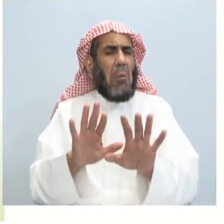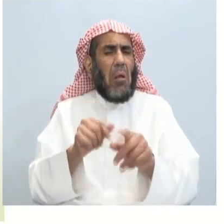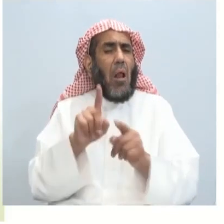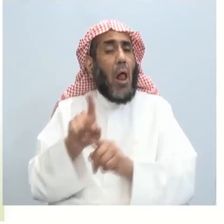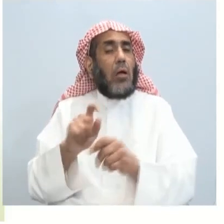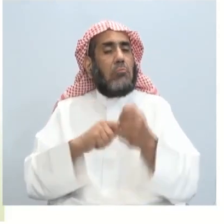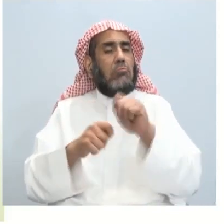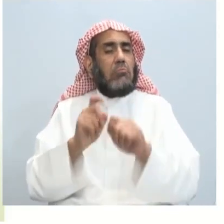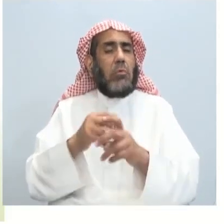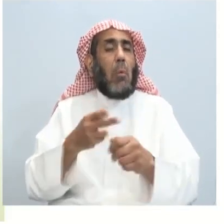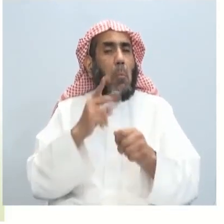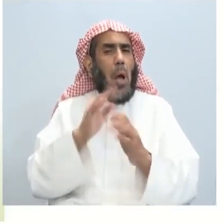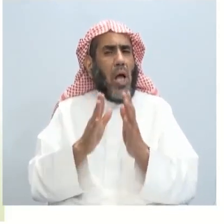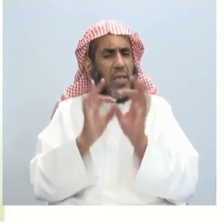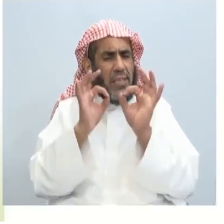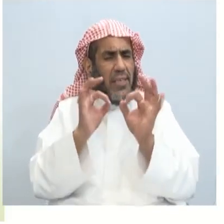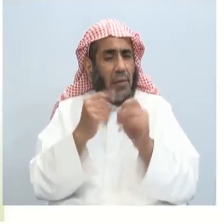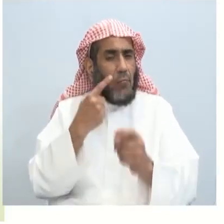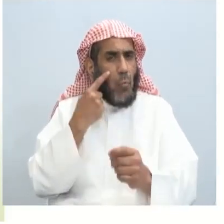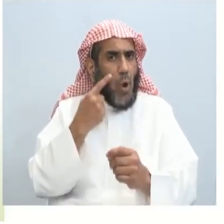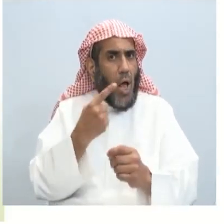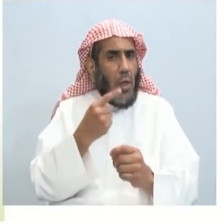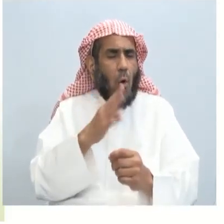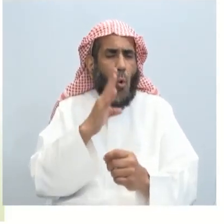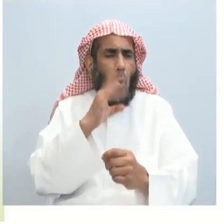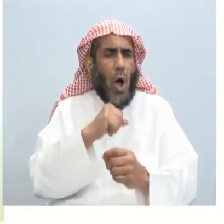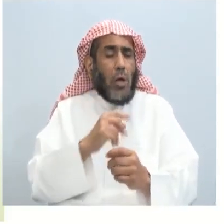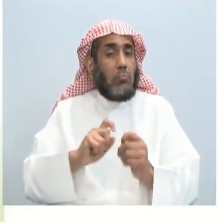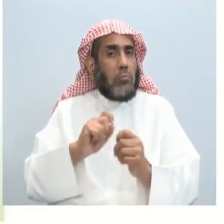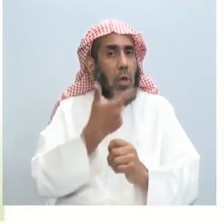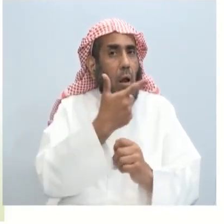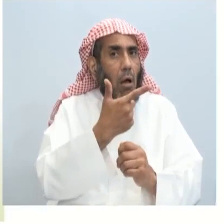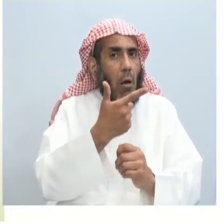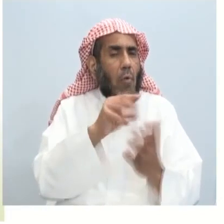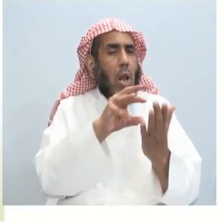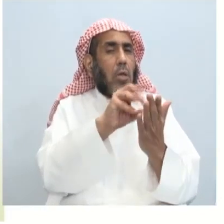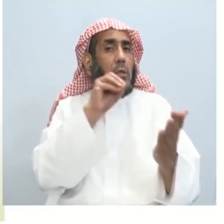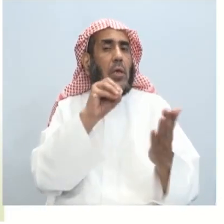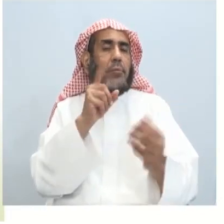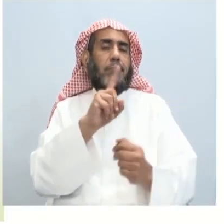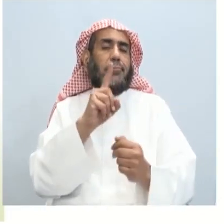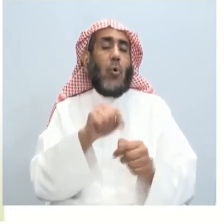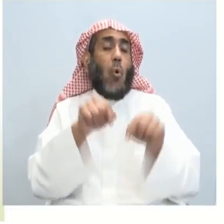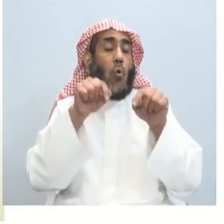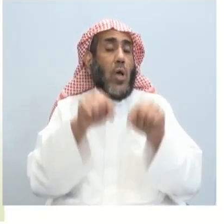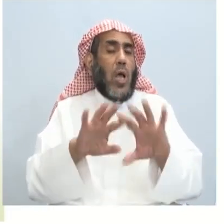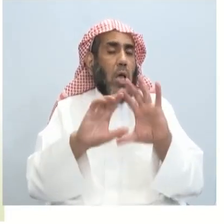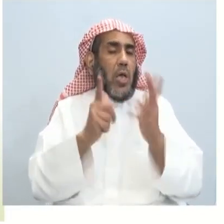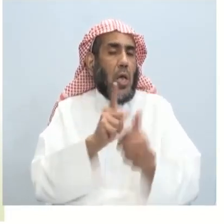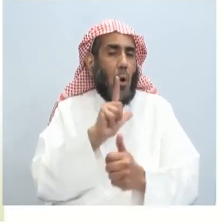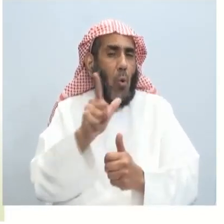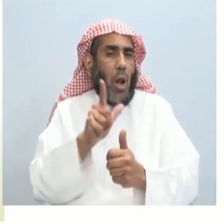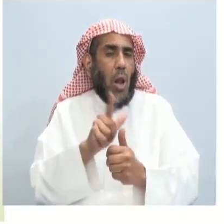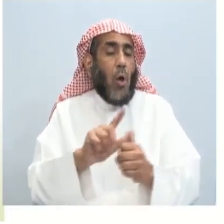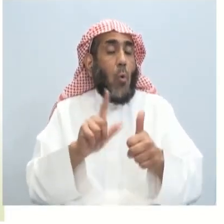عليها مع التدقيق في الملاحظه وعدم التسرع في الاستنتاج وفي هذا الشان يقول